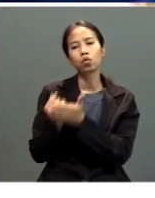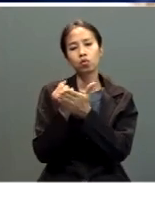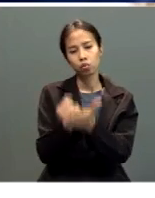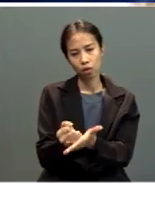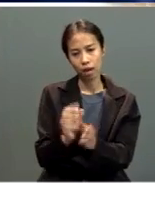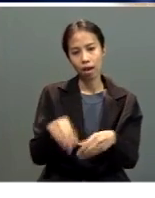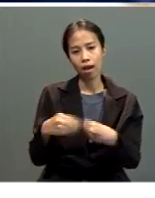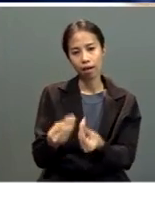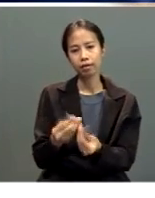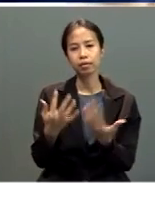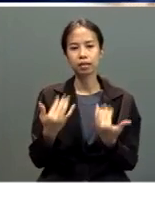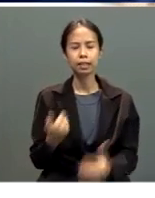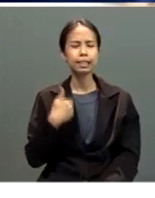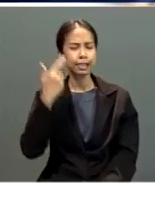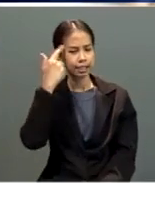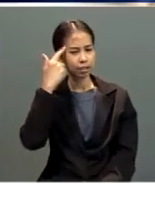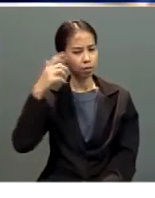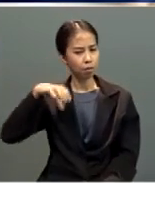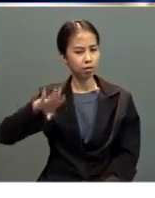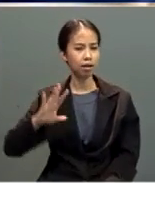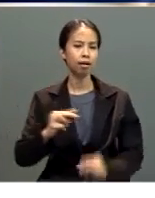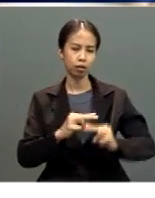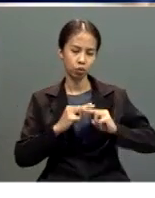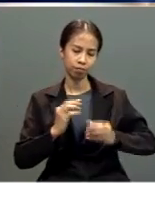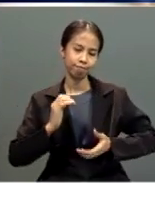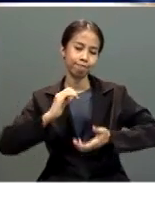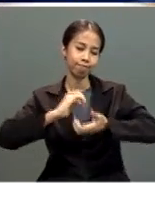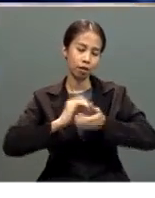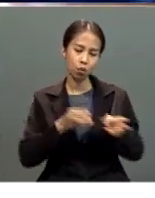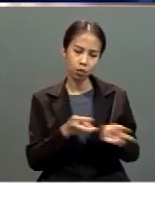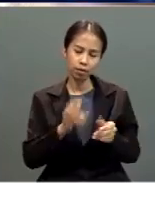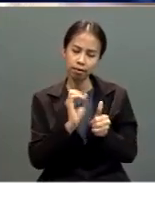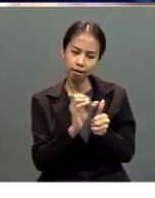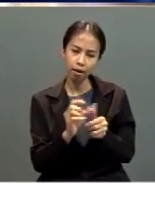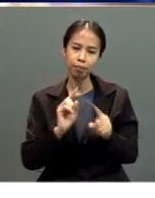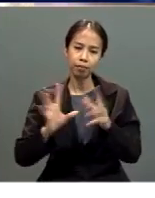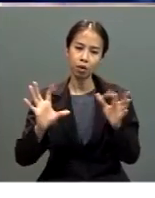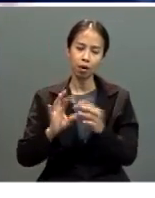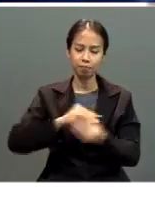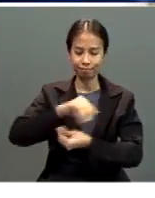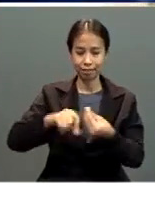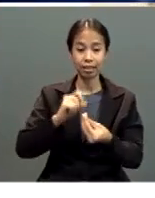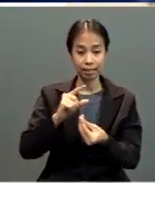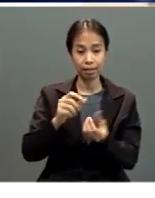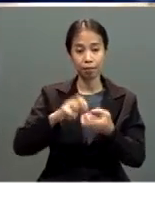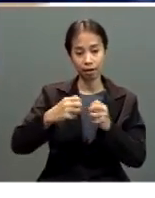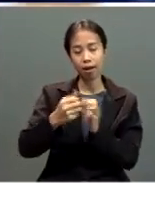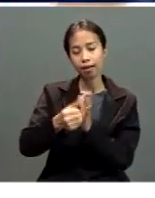าและหวังนะครับว่าภาคเอกชนนั้นจะเข้ามาร่วมมือในการเสนอแนวทางแก้ไขปัญหาทางเศรษฐกิจต่อไป